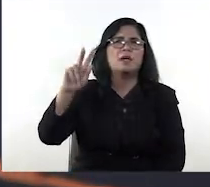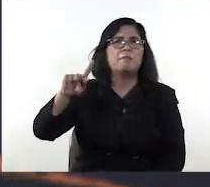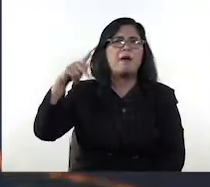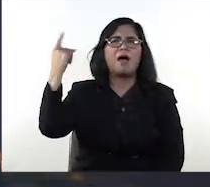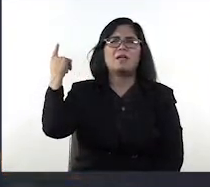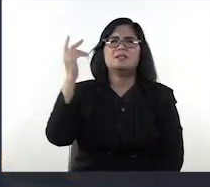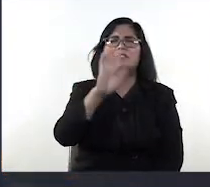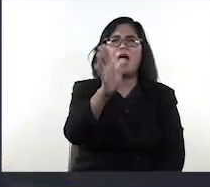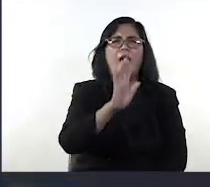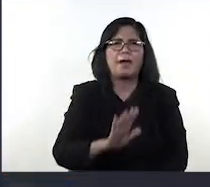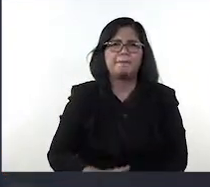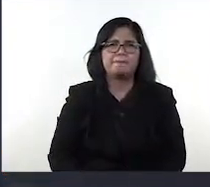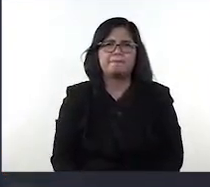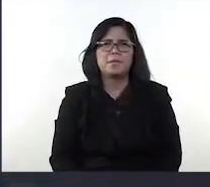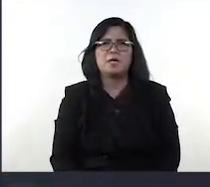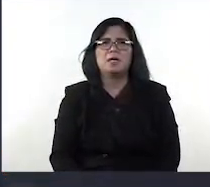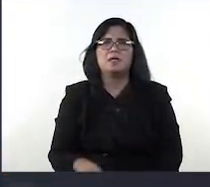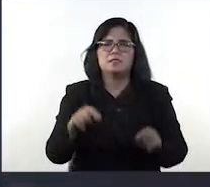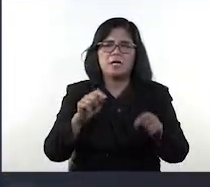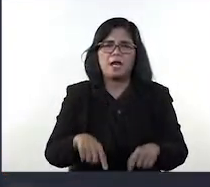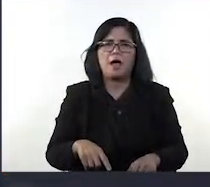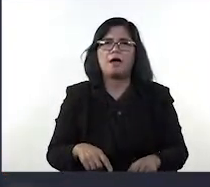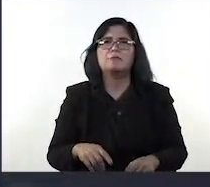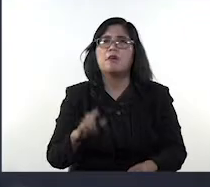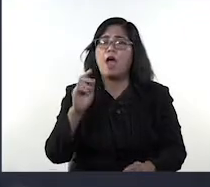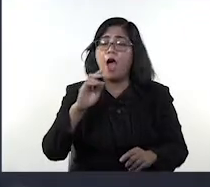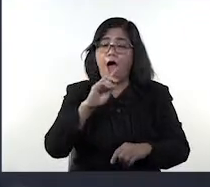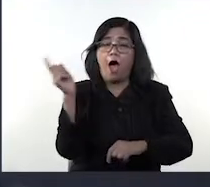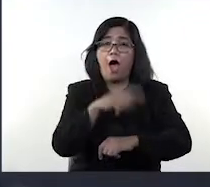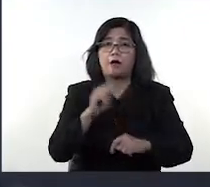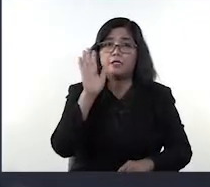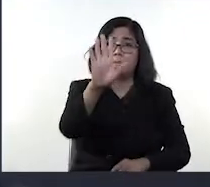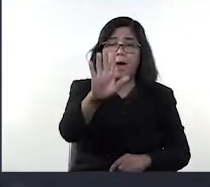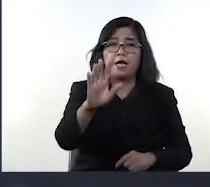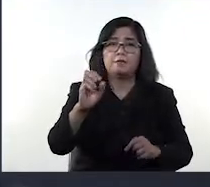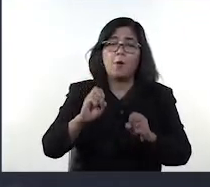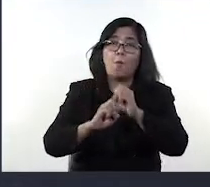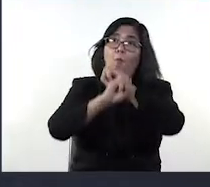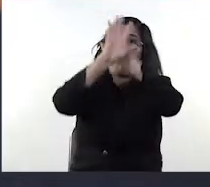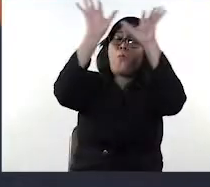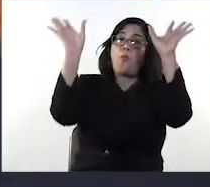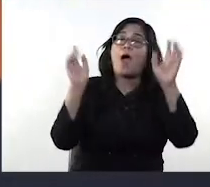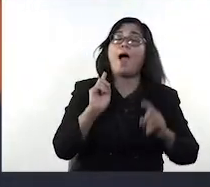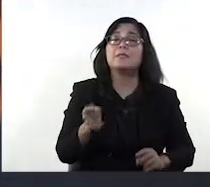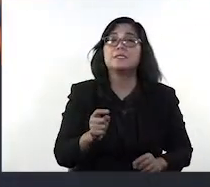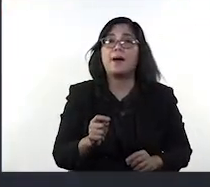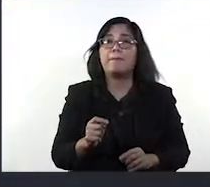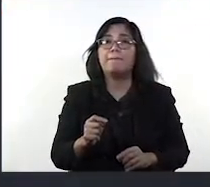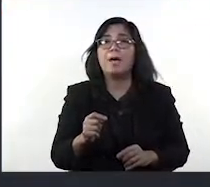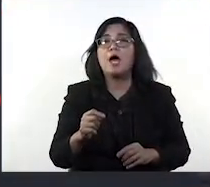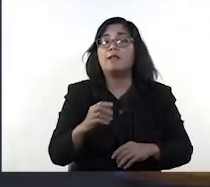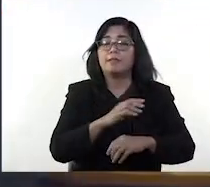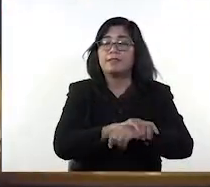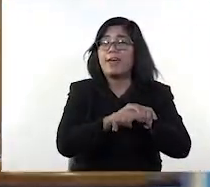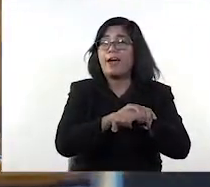saya Tapi satu yang Saya tahu saya bisa membuat Hari depan saya Cemerlang karena tangan Tuhan luar biasa buat saya haleluya